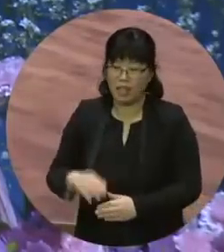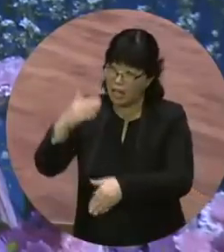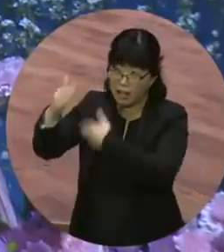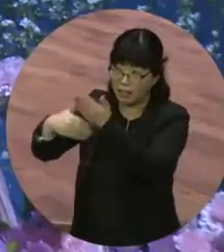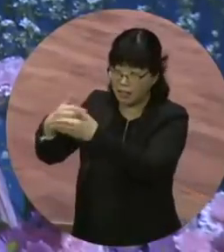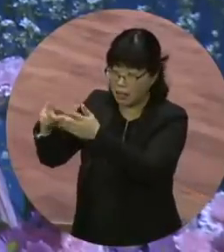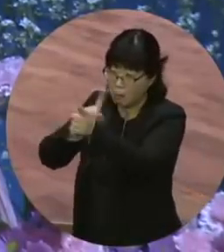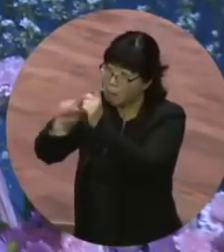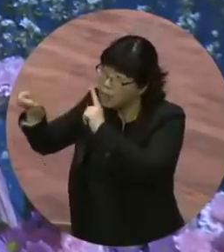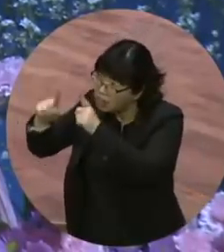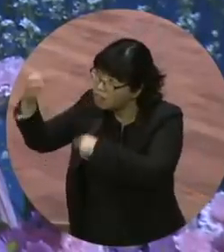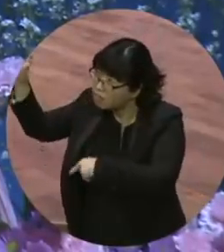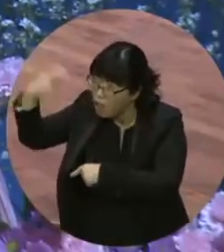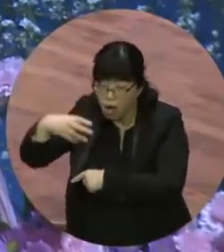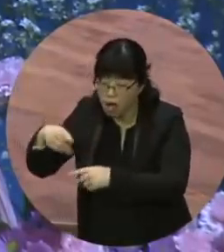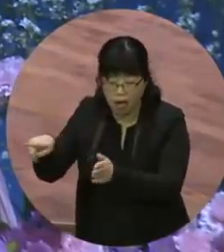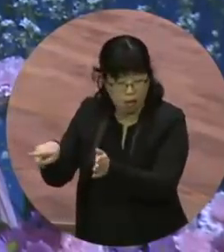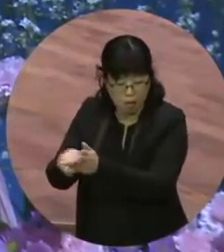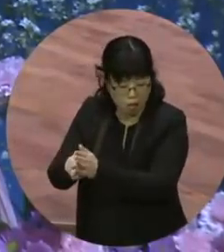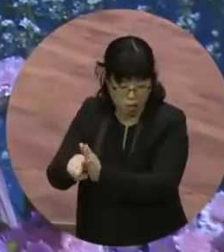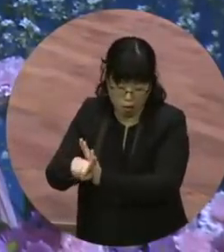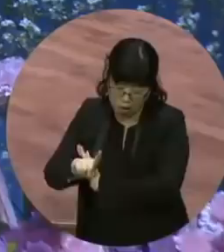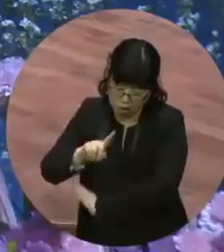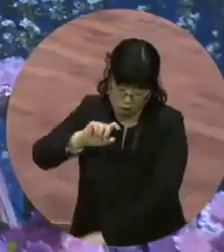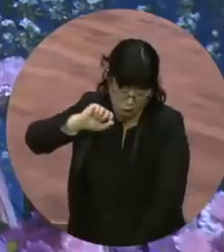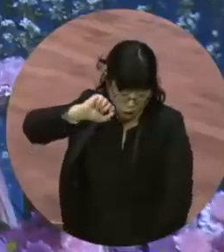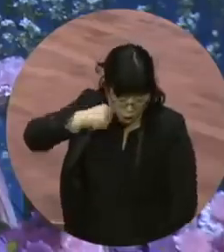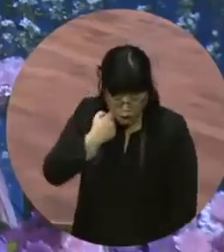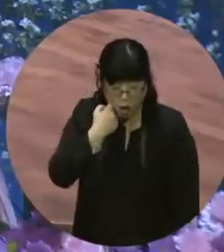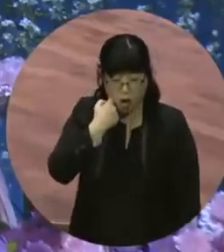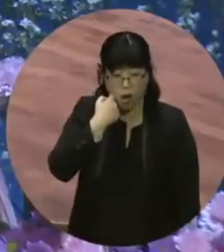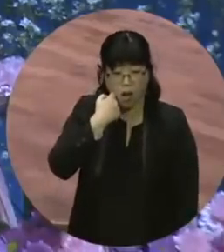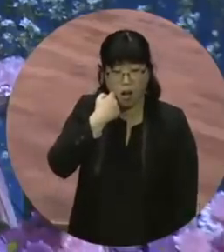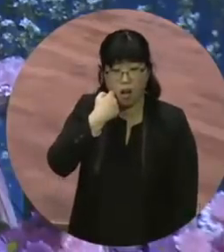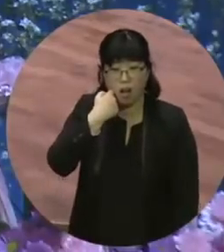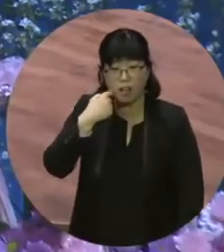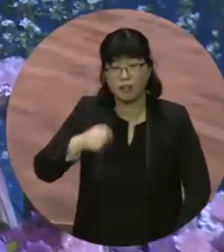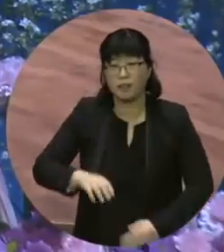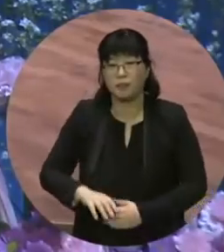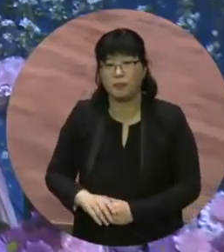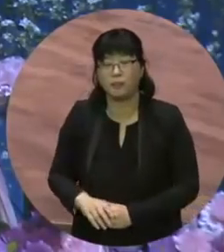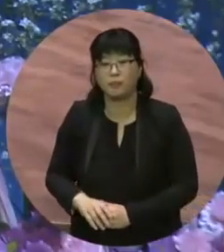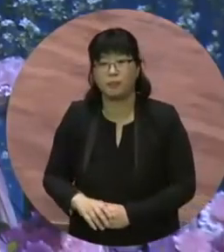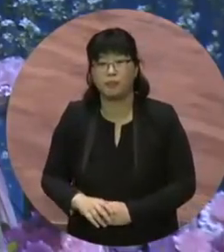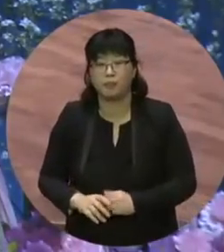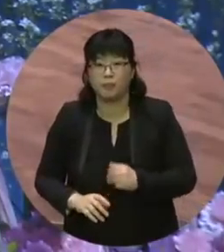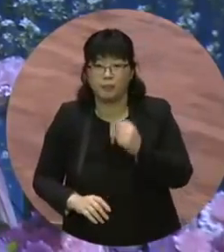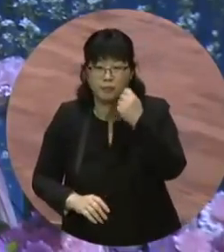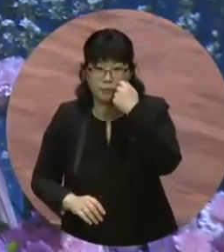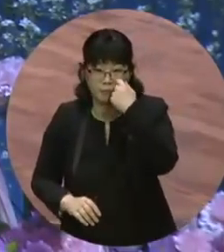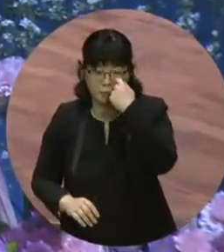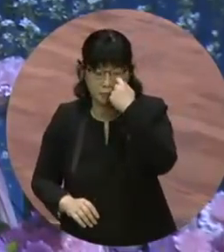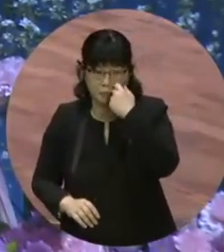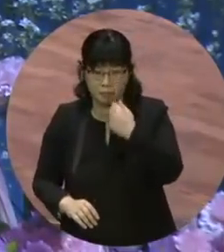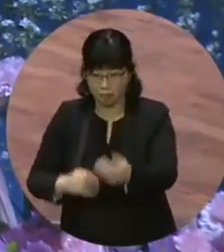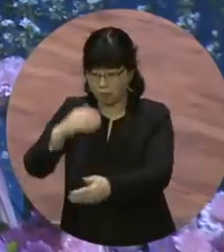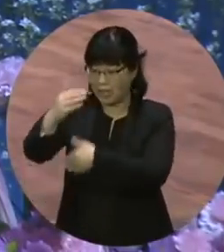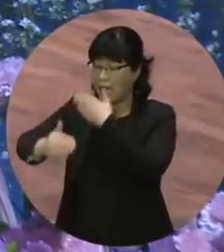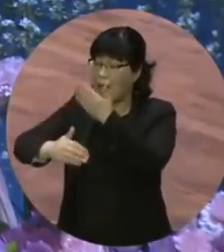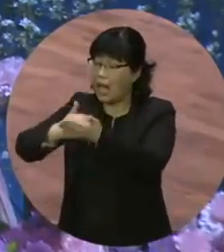이야기예요. 인간적으로 보면. 그런데 하나님의 말씀에 대한 믿음은 뭐요?